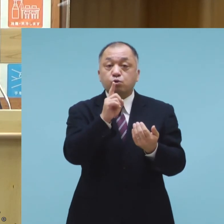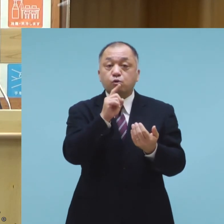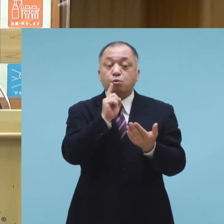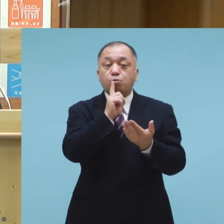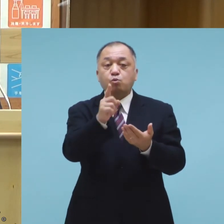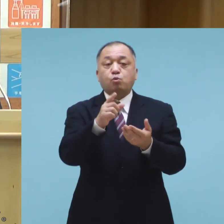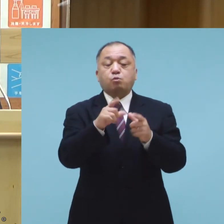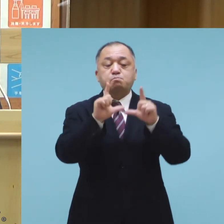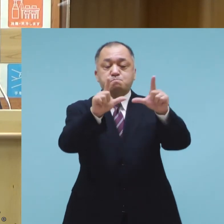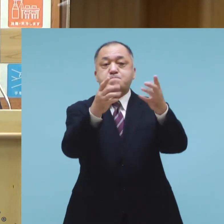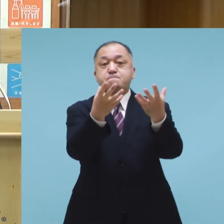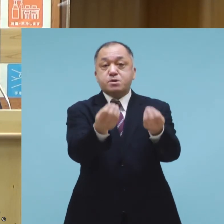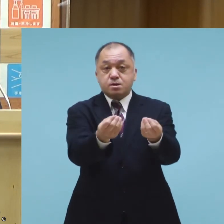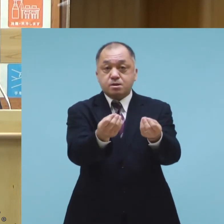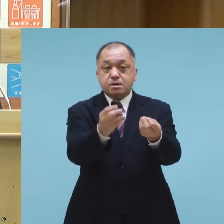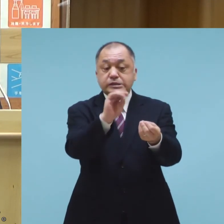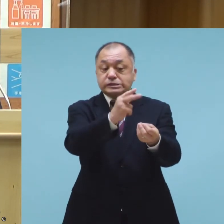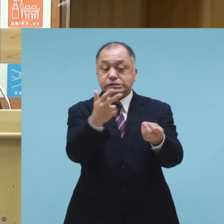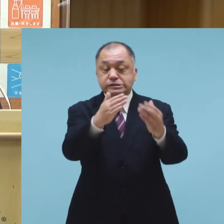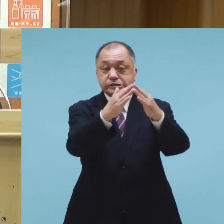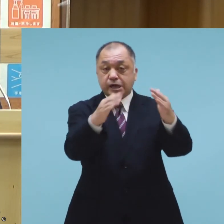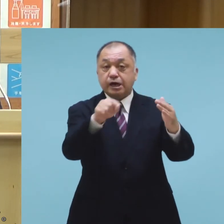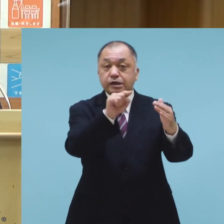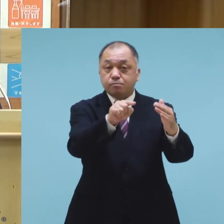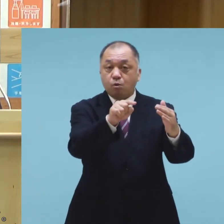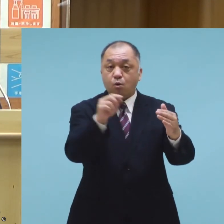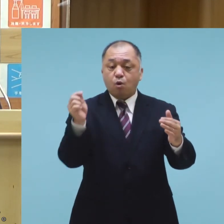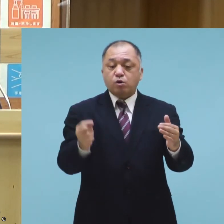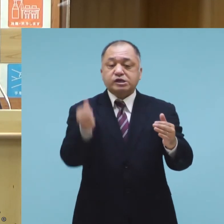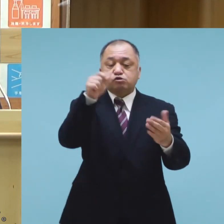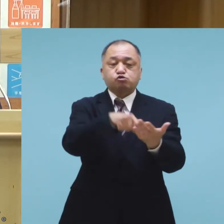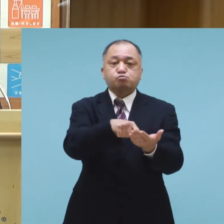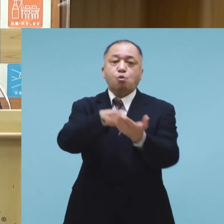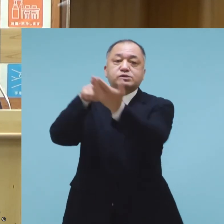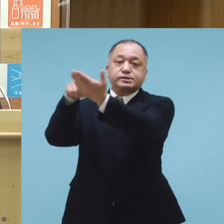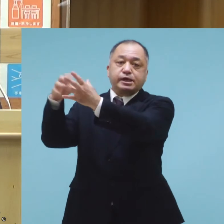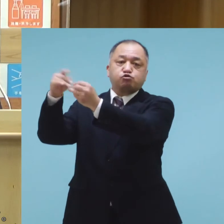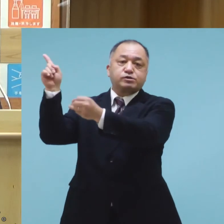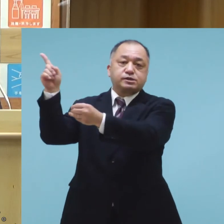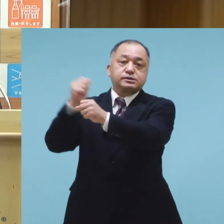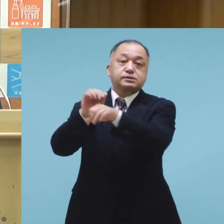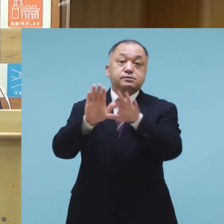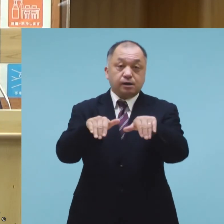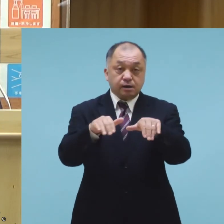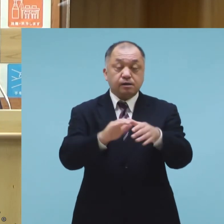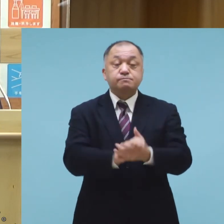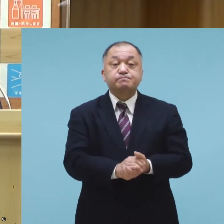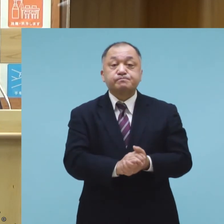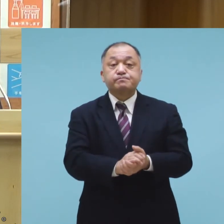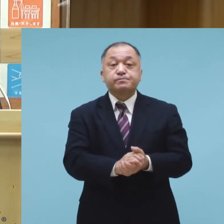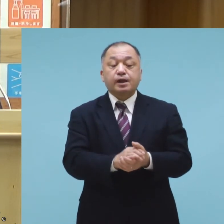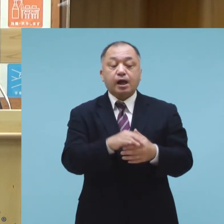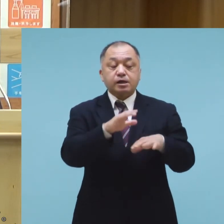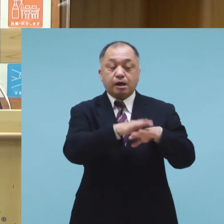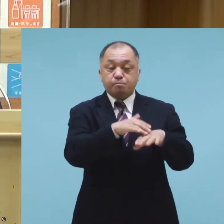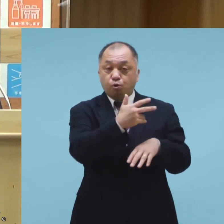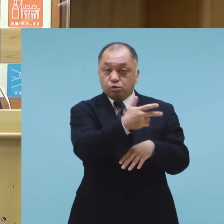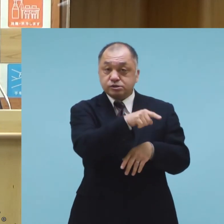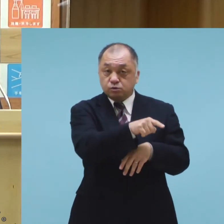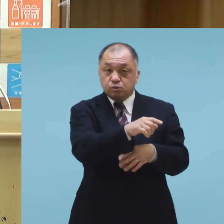知事会全体の緊急申し入れとしてもそういった形になり、また札幌と